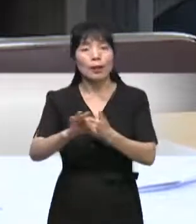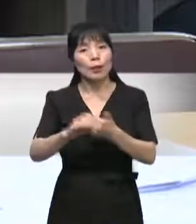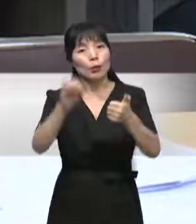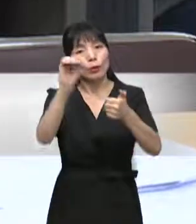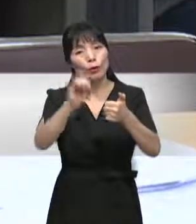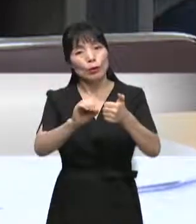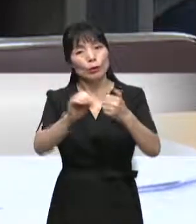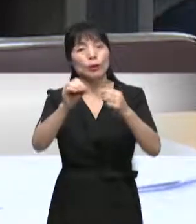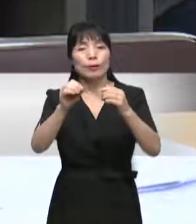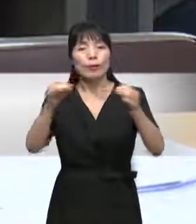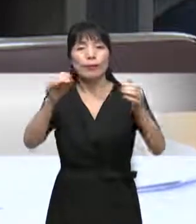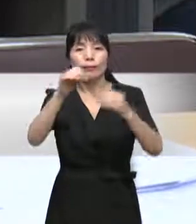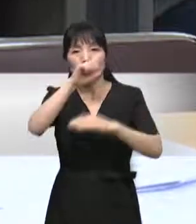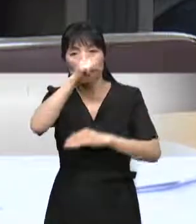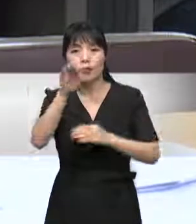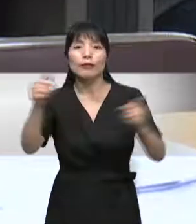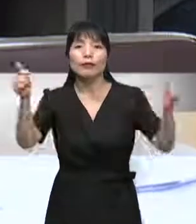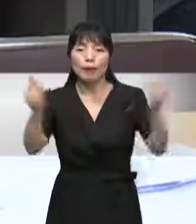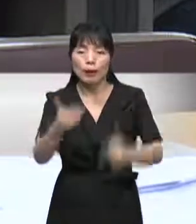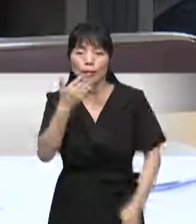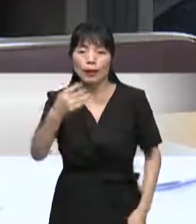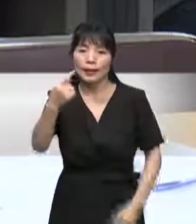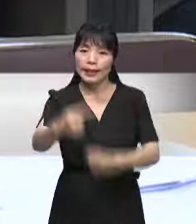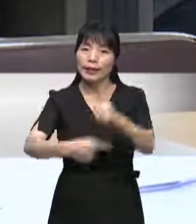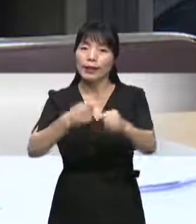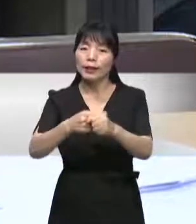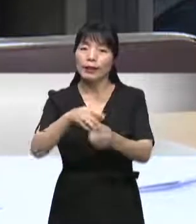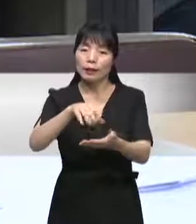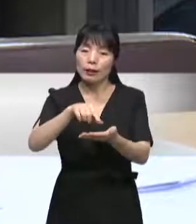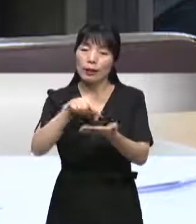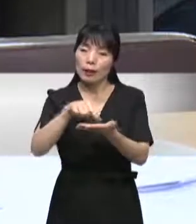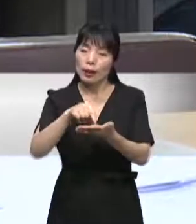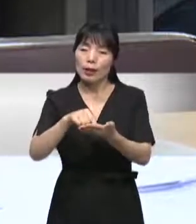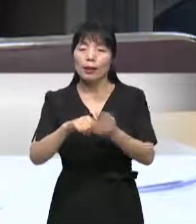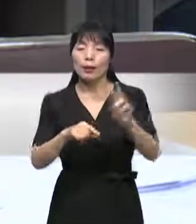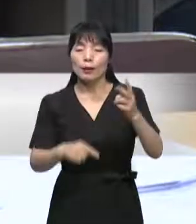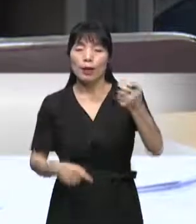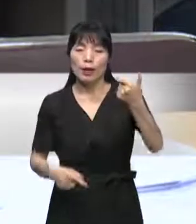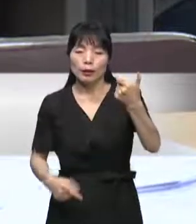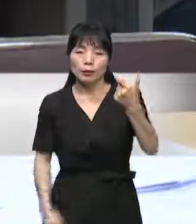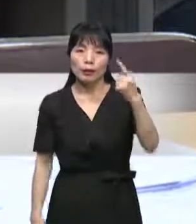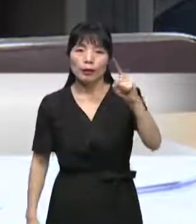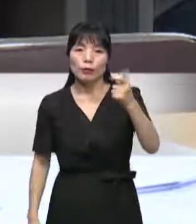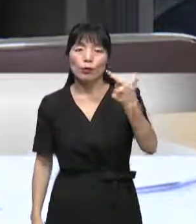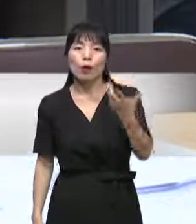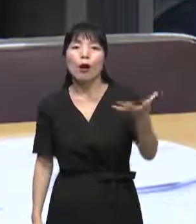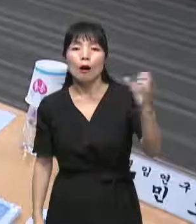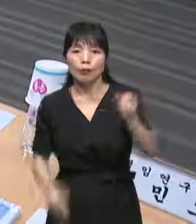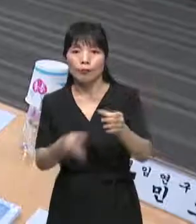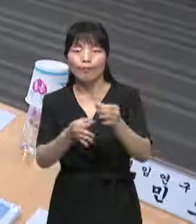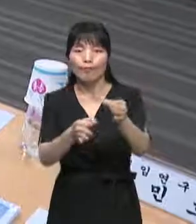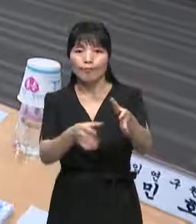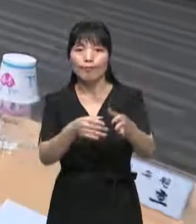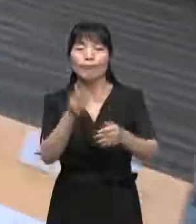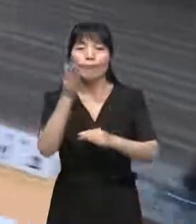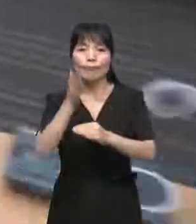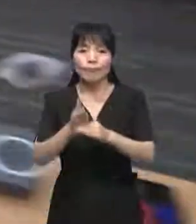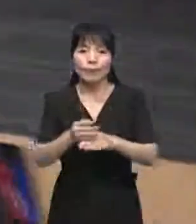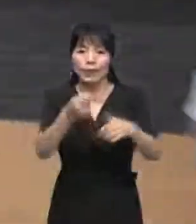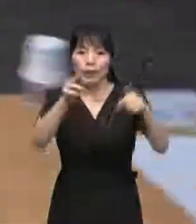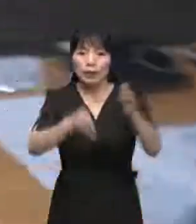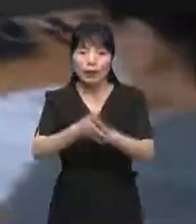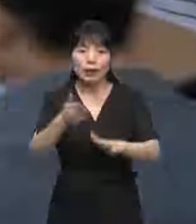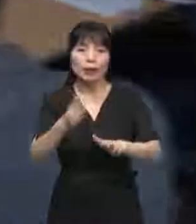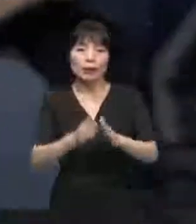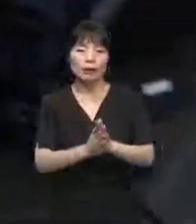절감될 수 있다. 그게 저희들이 한 1년에 한 216억 정도 우리가 추정하고 있다. 인천시는 지난